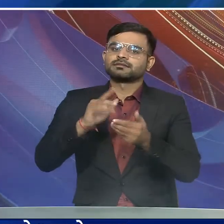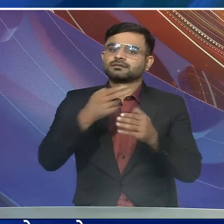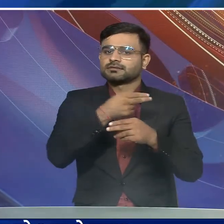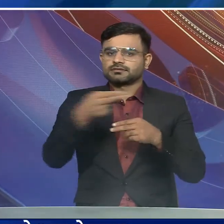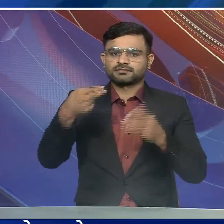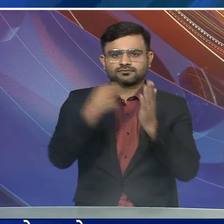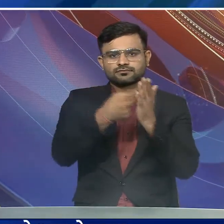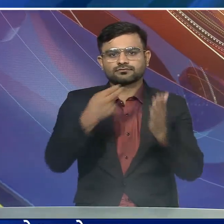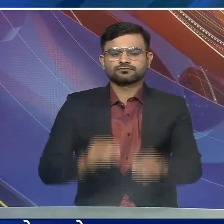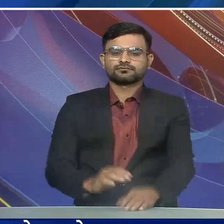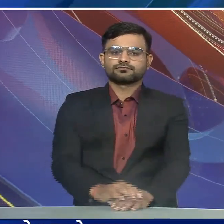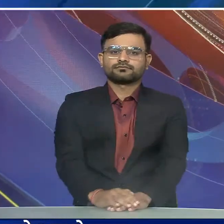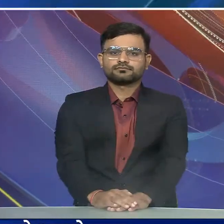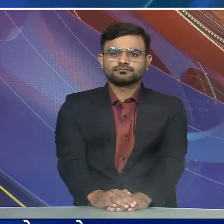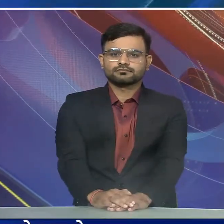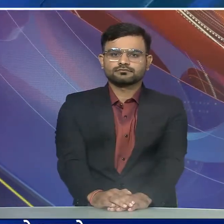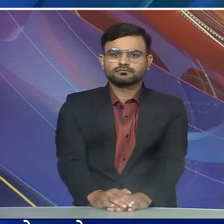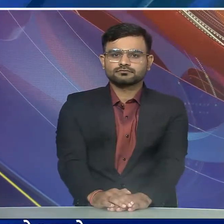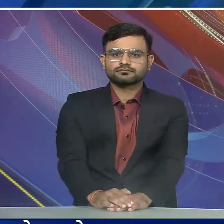है